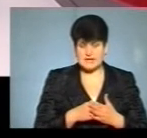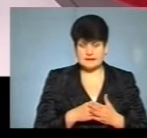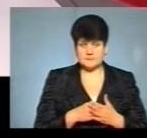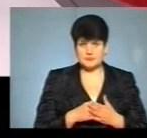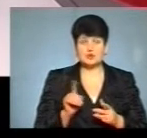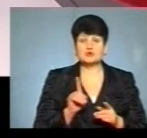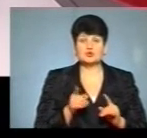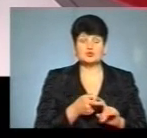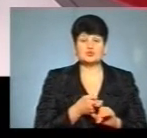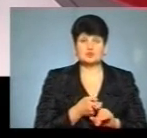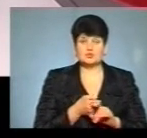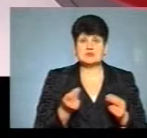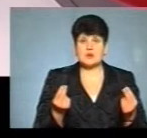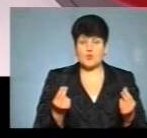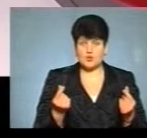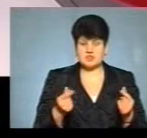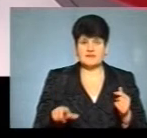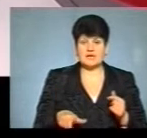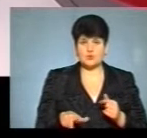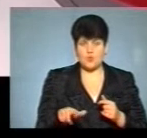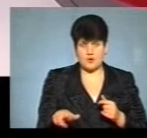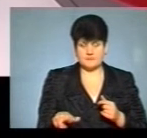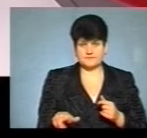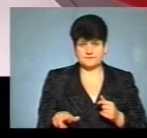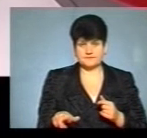що стосується коштів на дороги,